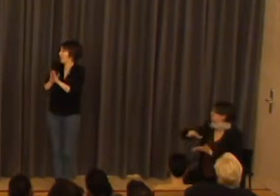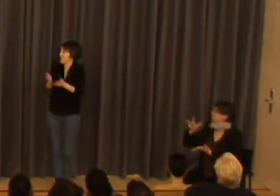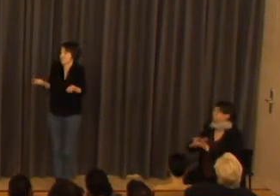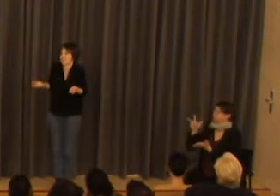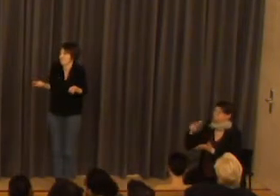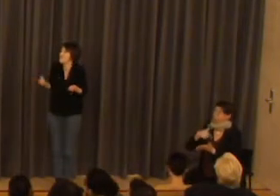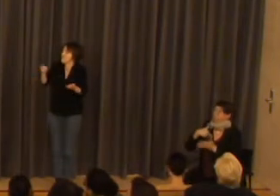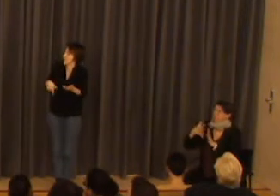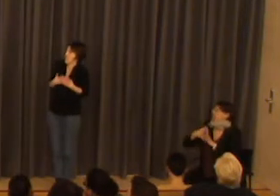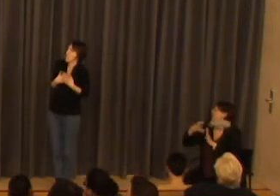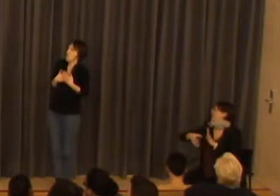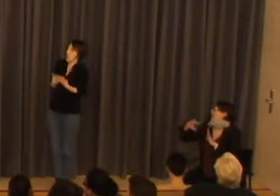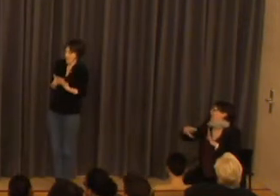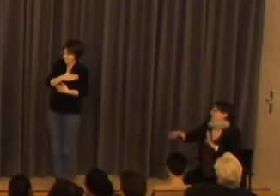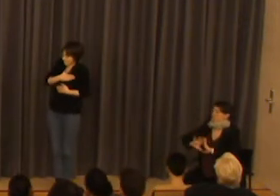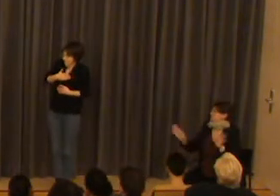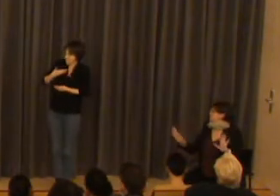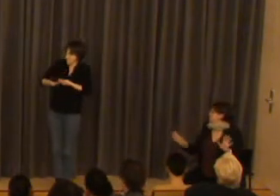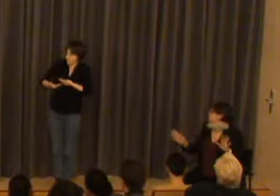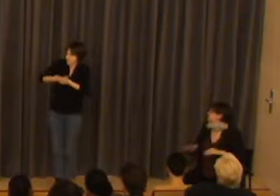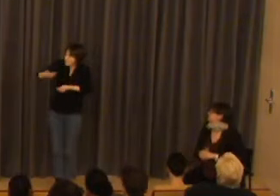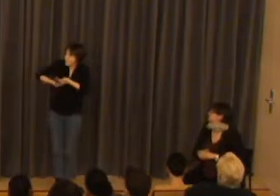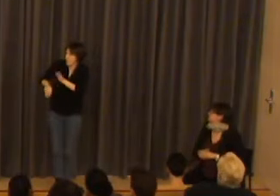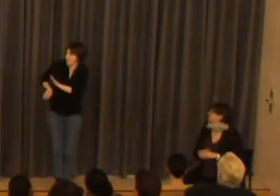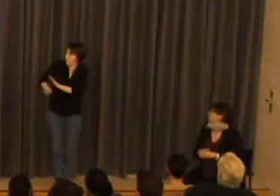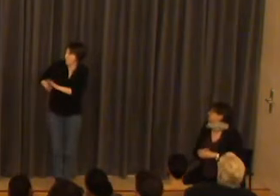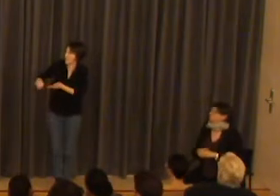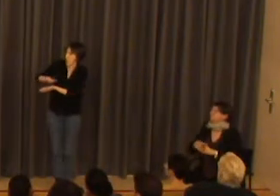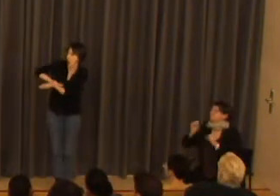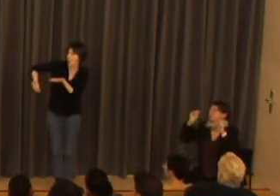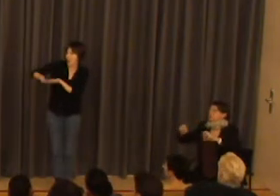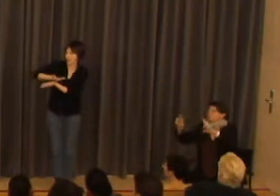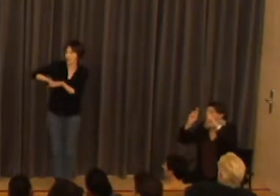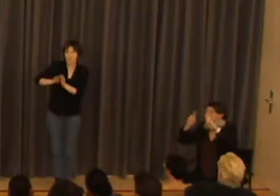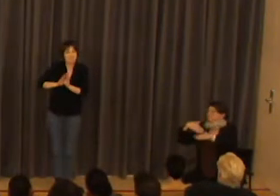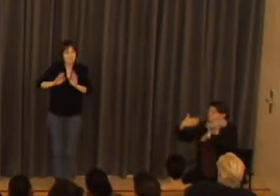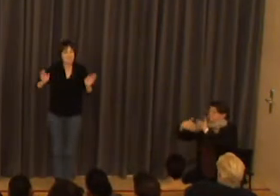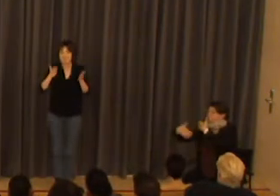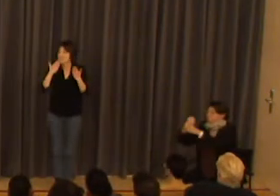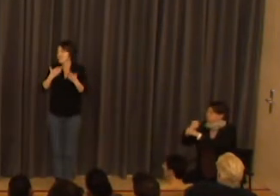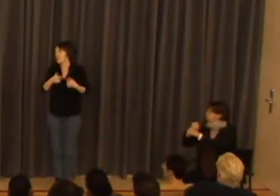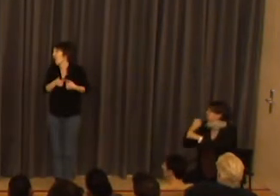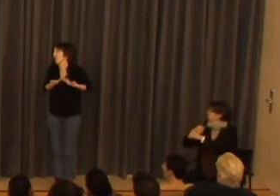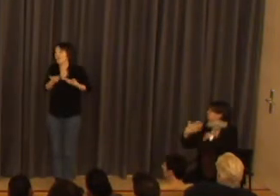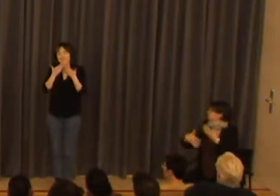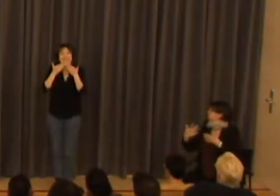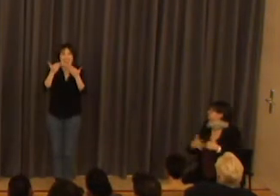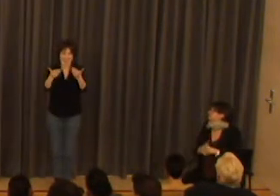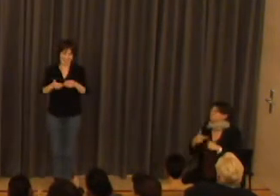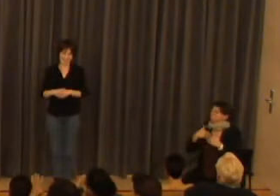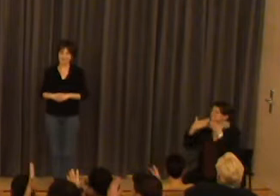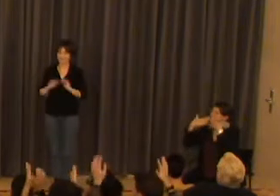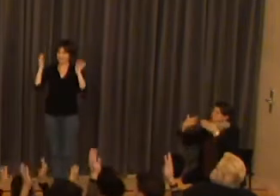la voluntat de poder continuar col·laborant us felicito de tot cor. Gràcies.